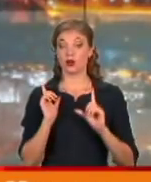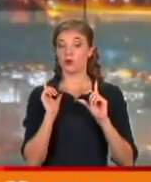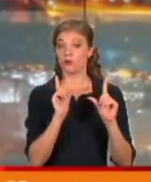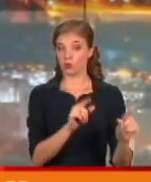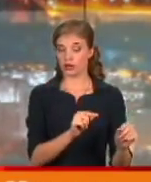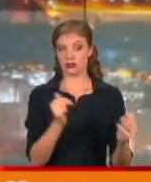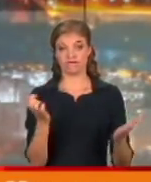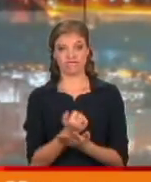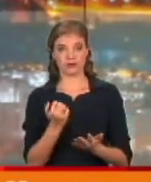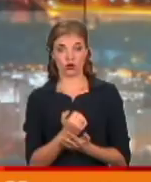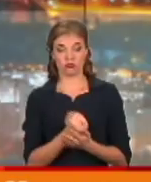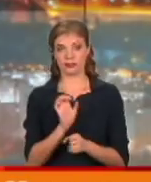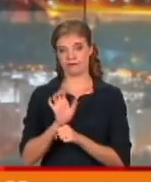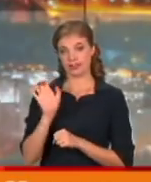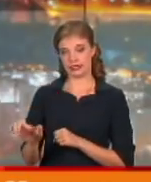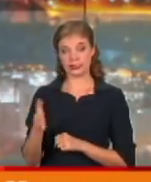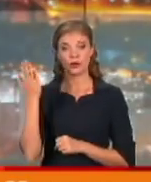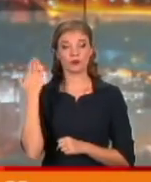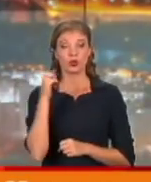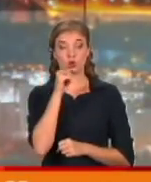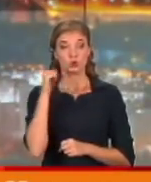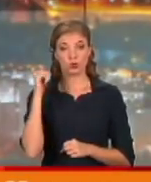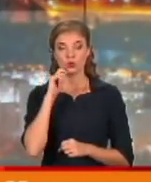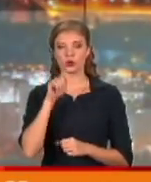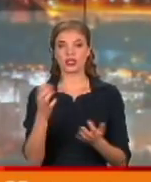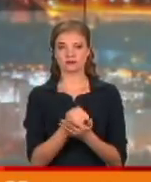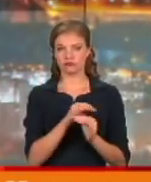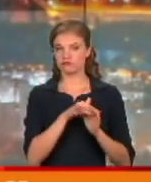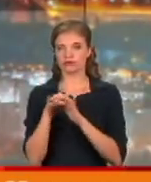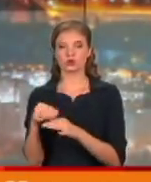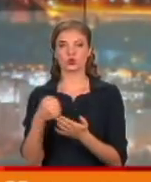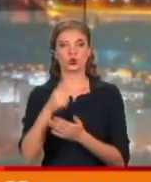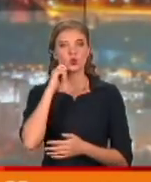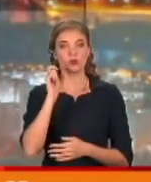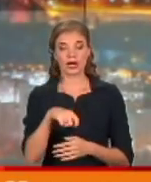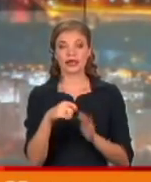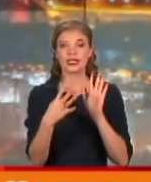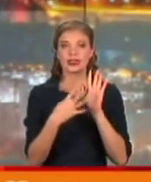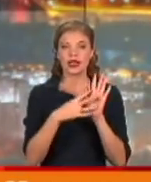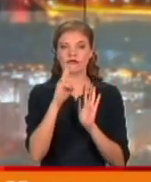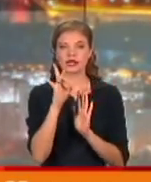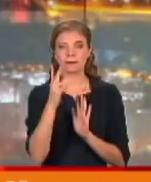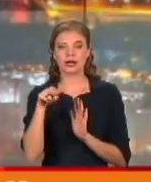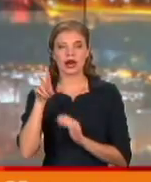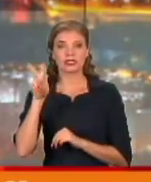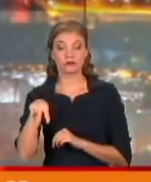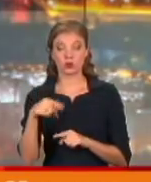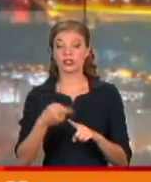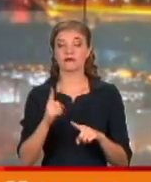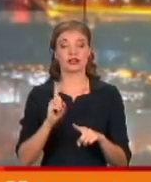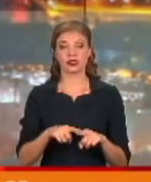Поїхали, заробили, надіслали. Торік українські заробітчани перерахували до України 9 мільярдів доларів. І